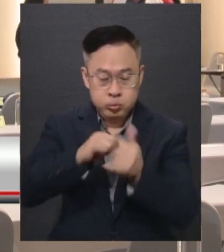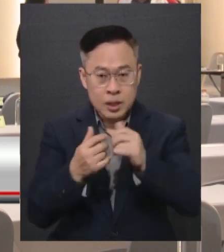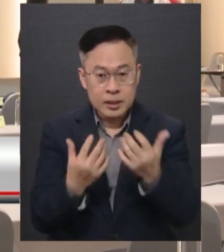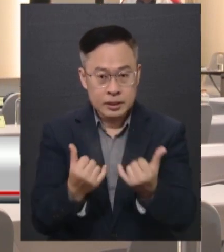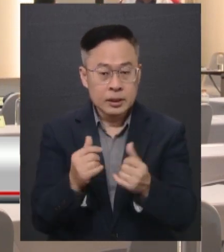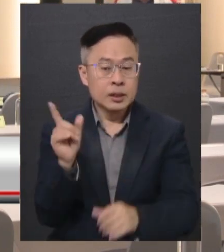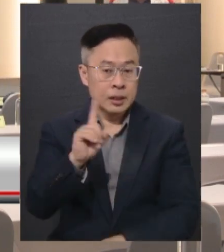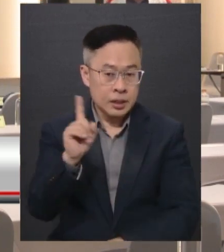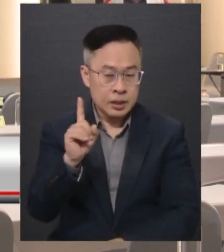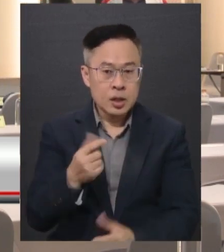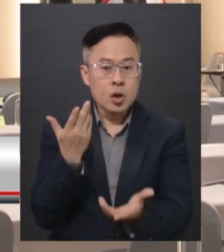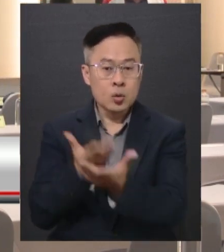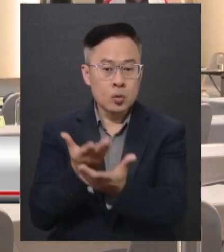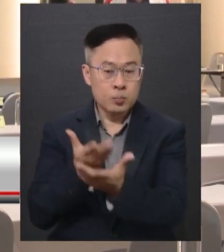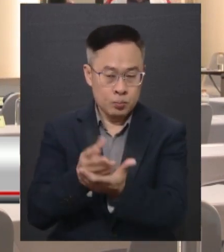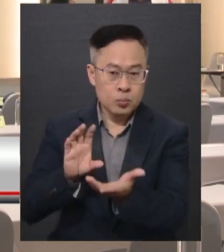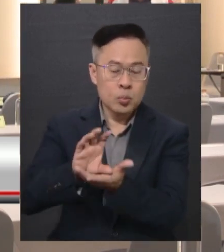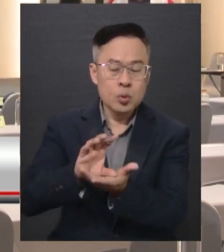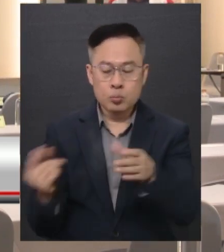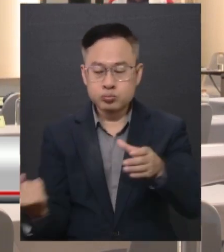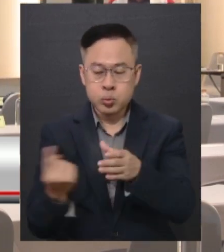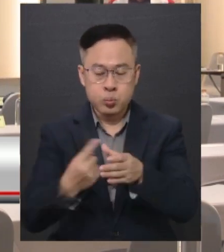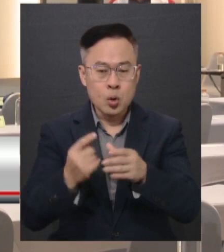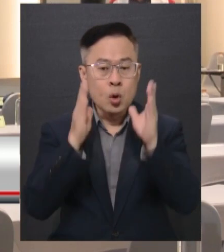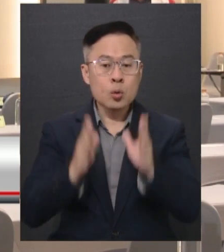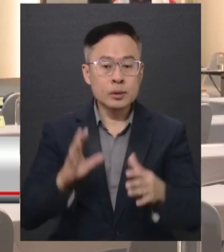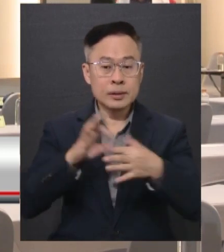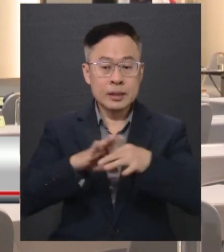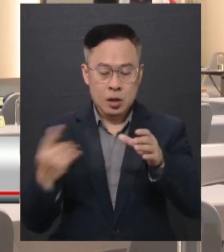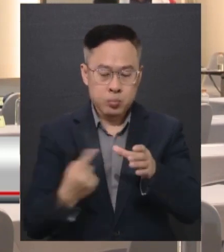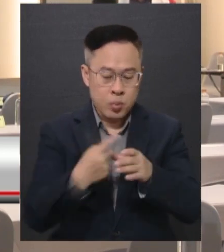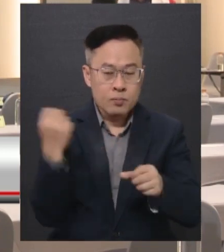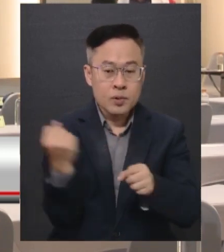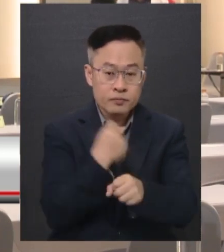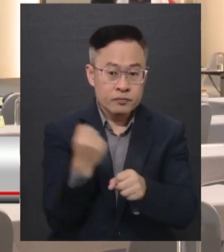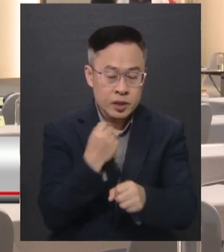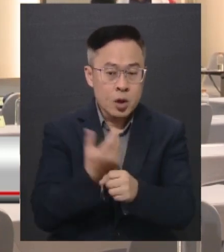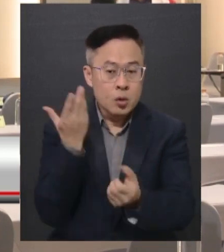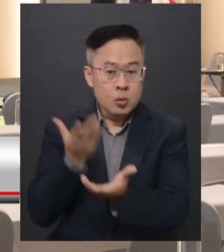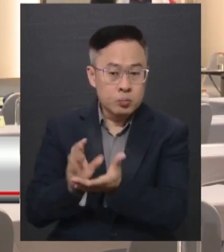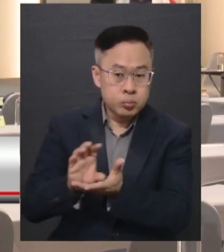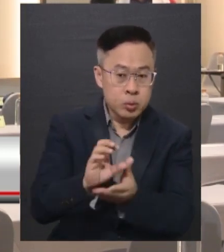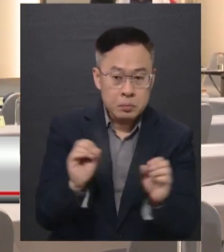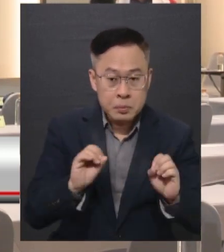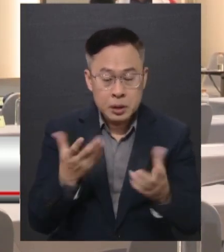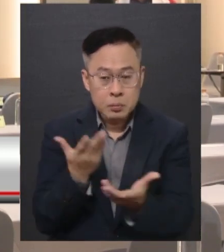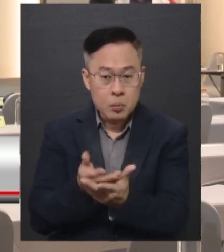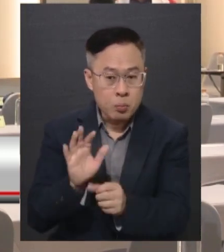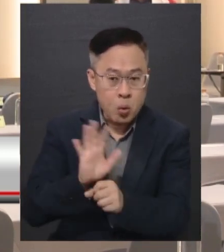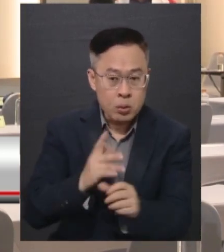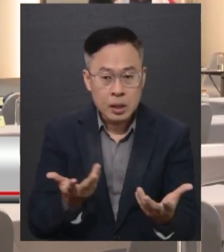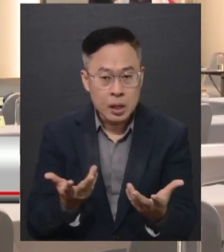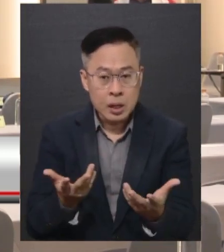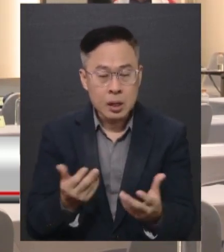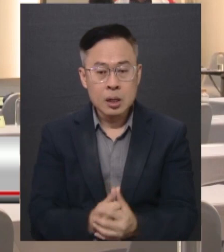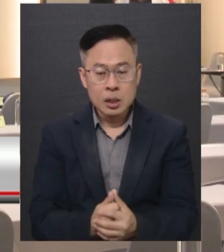ที่งบเก็บตัวก็ของนักกีฬาแล้วก็ในการแข่งขัน